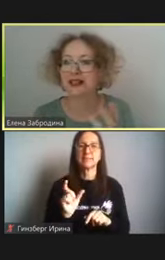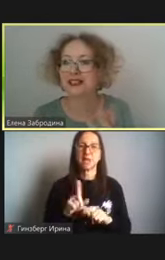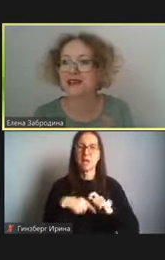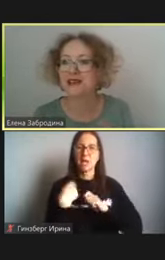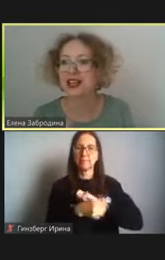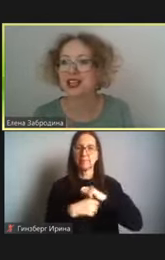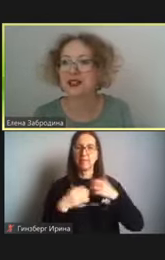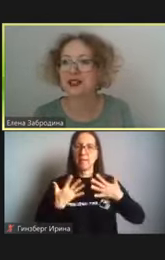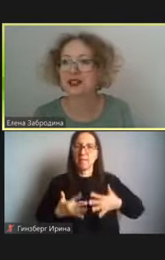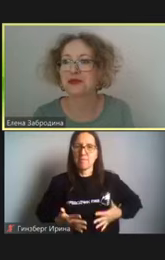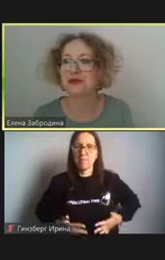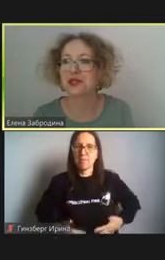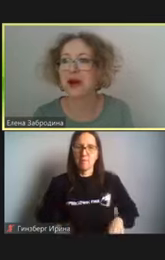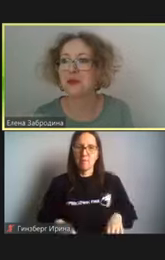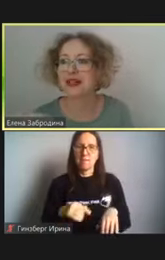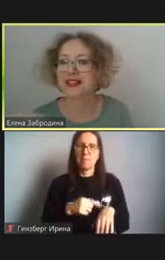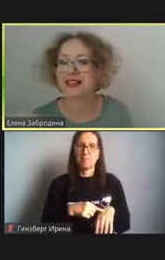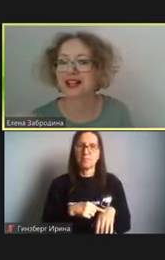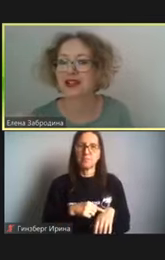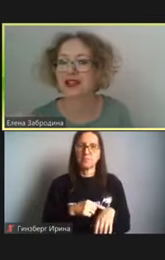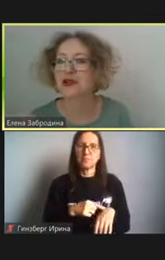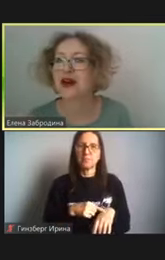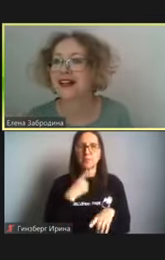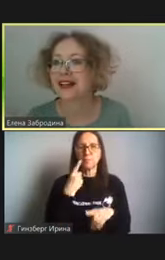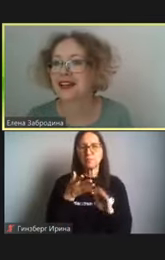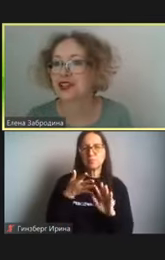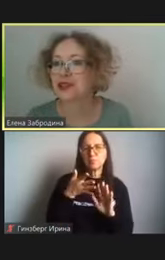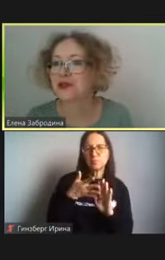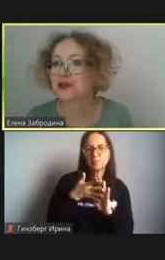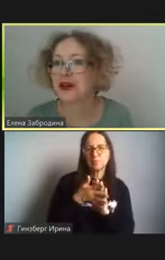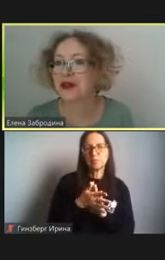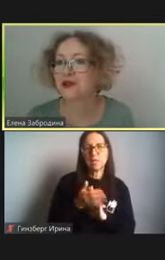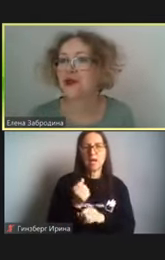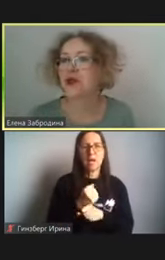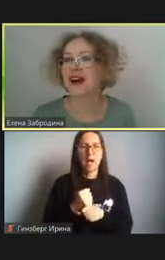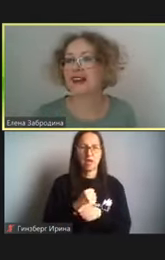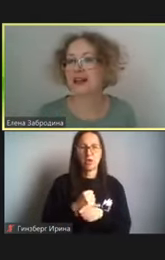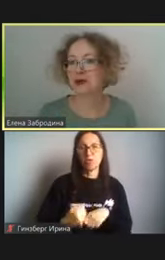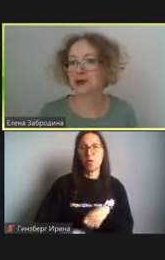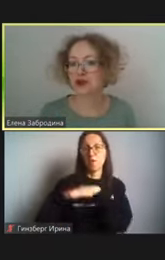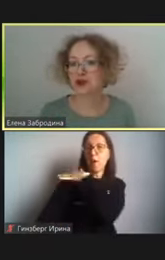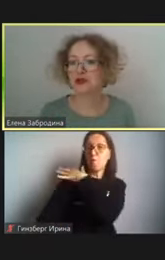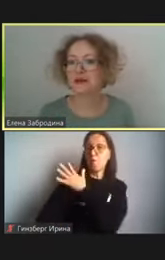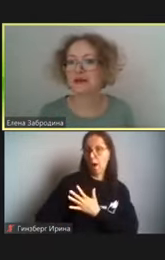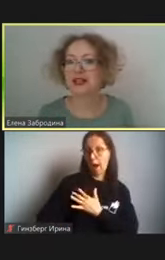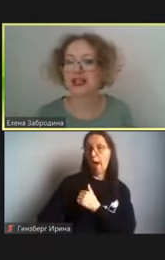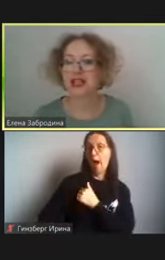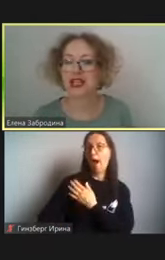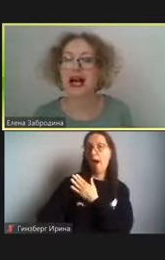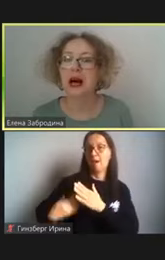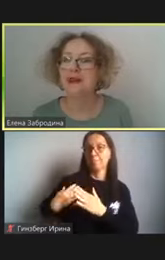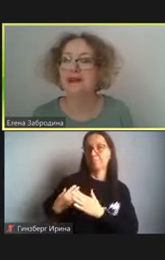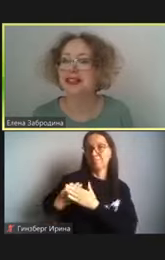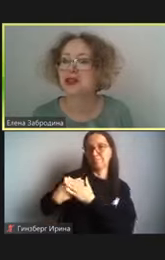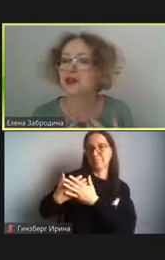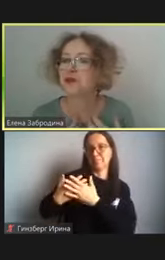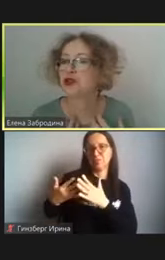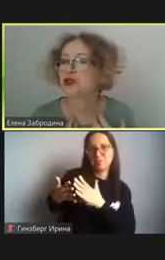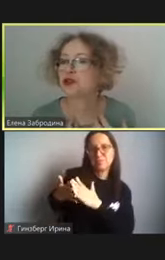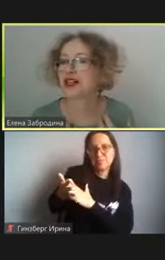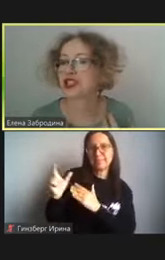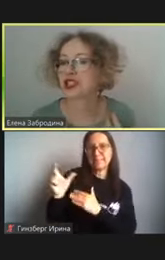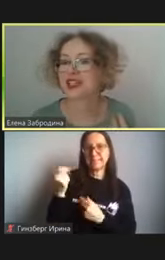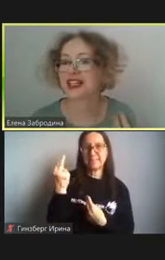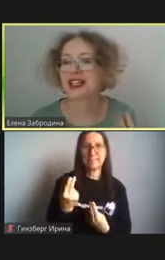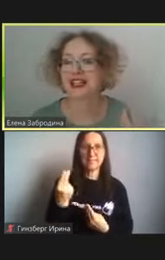которая просвечивает сквозь прозрачную коричневую вуаль, напрошенную на плечи. Посмотрите, как он